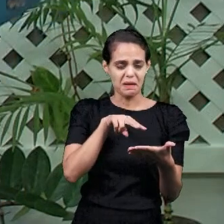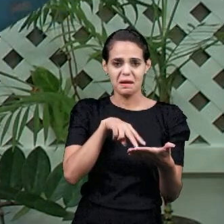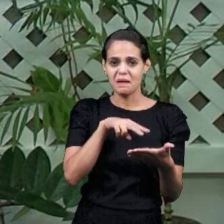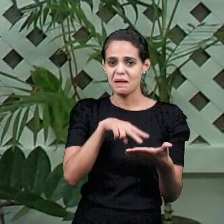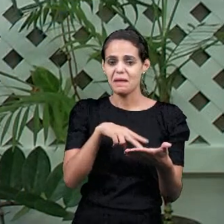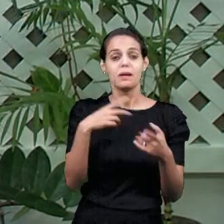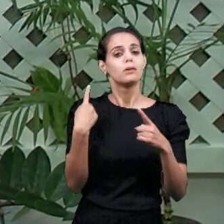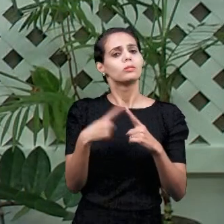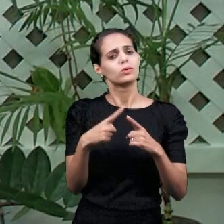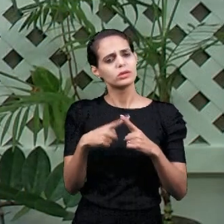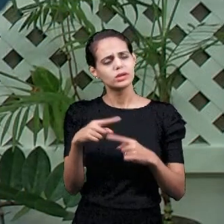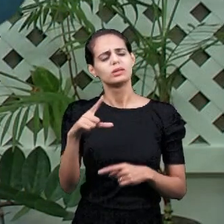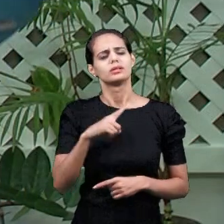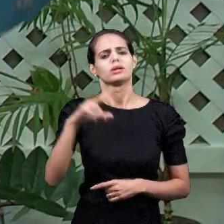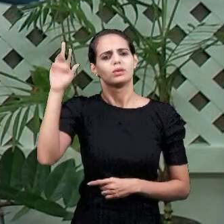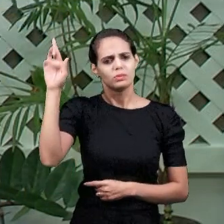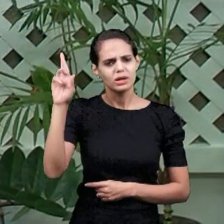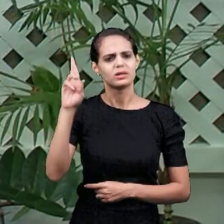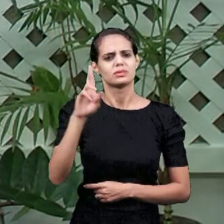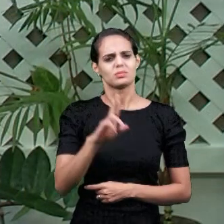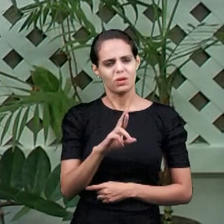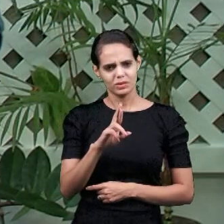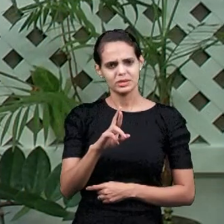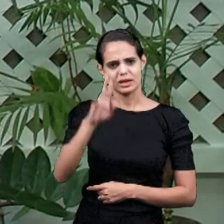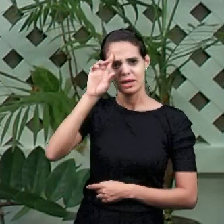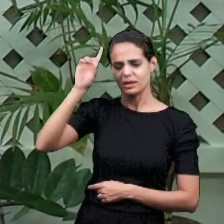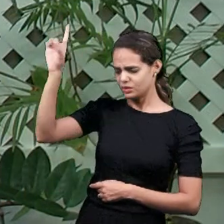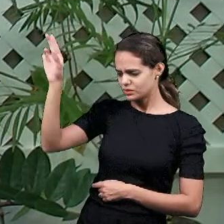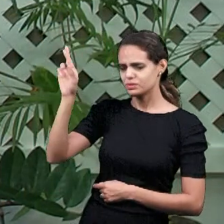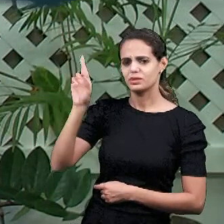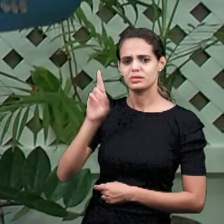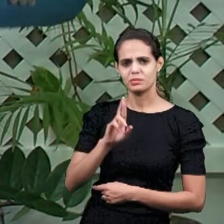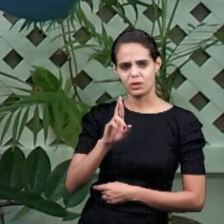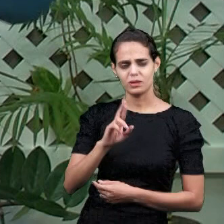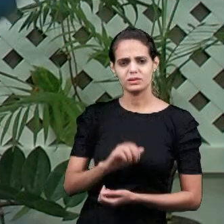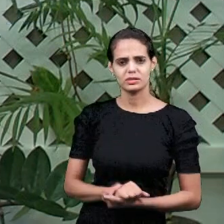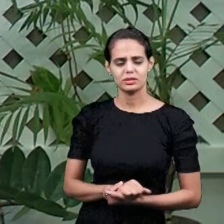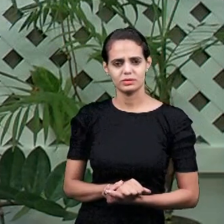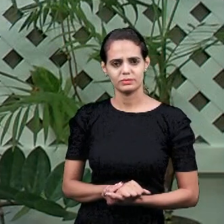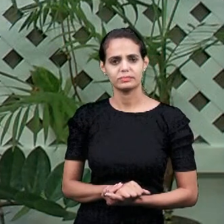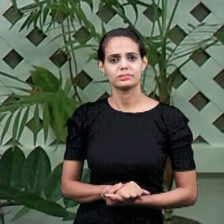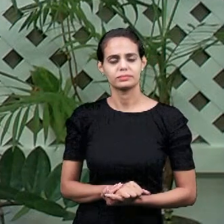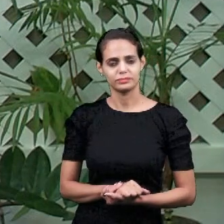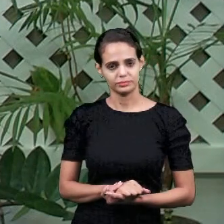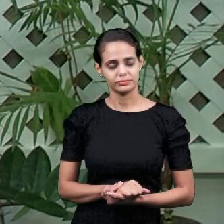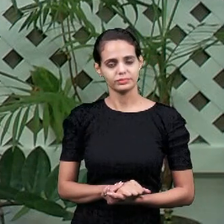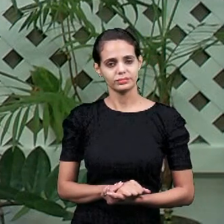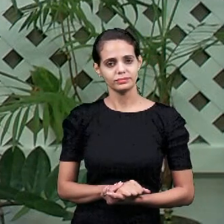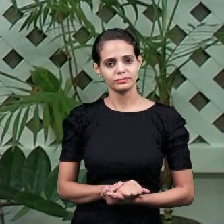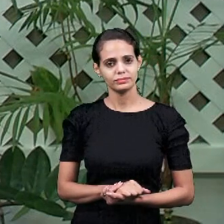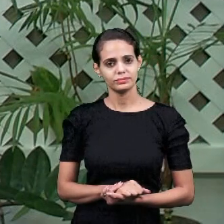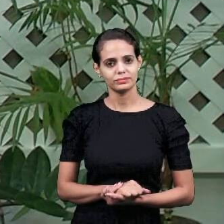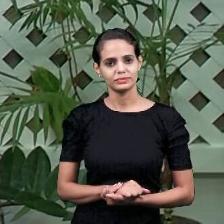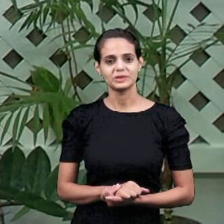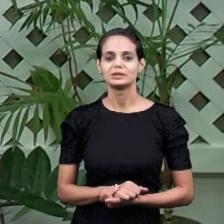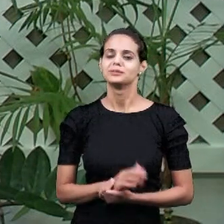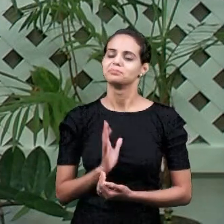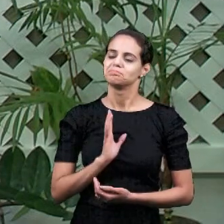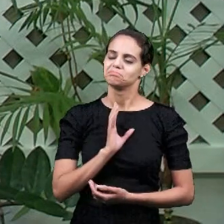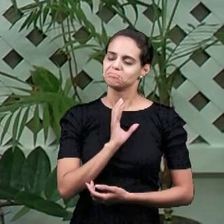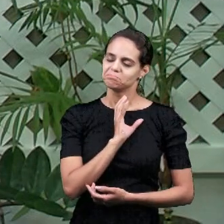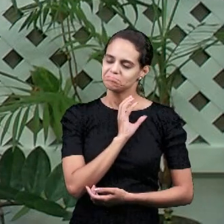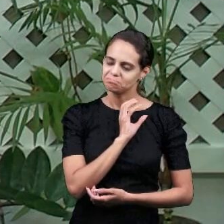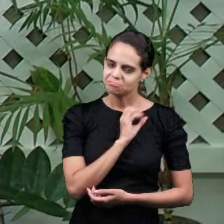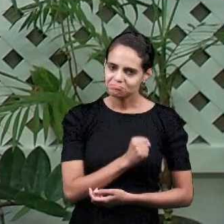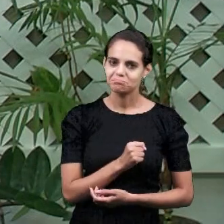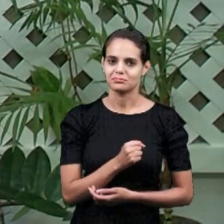réponse. D'autres ont d'autres réponses. Mais bien aimés, ainsi, je laisse ici les suggestions